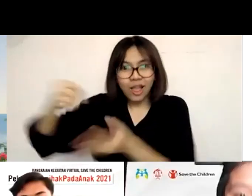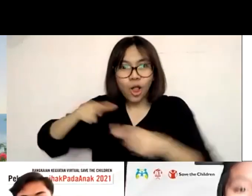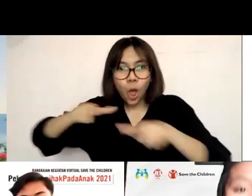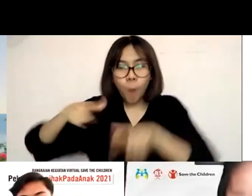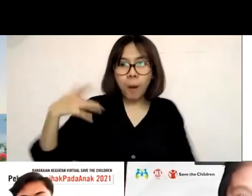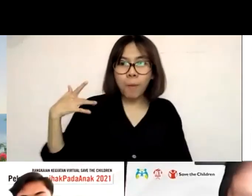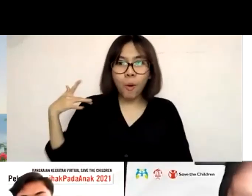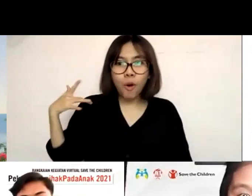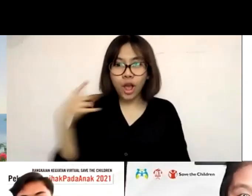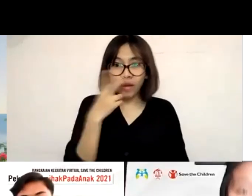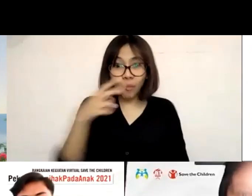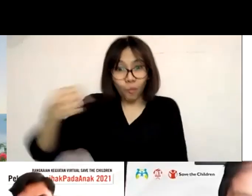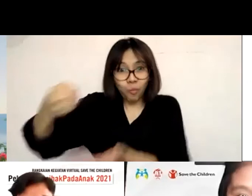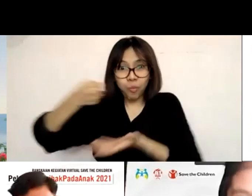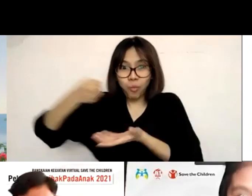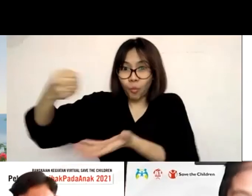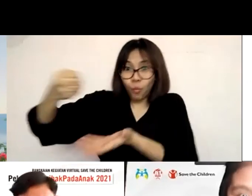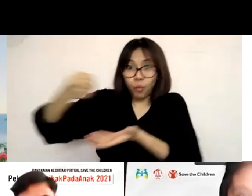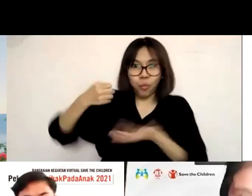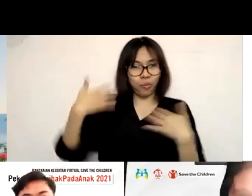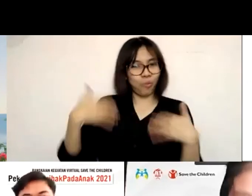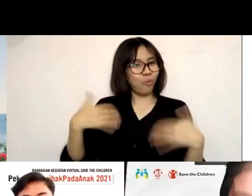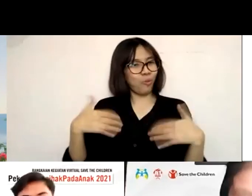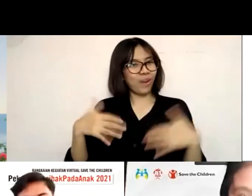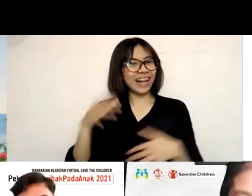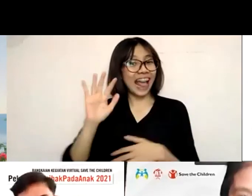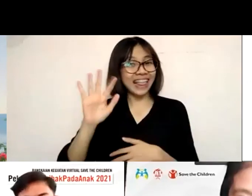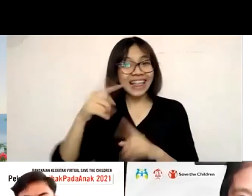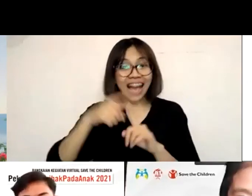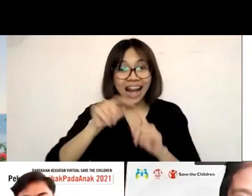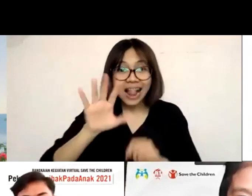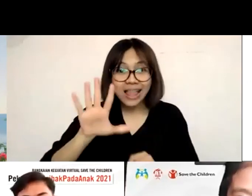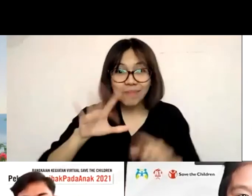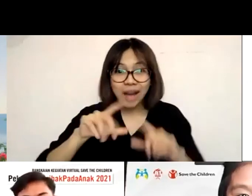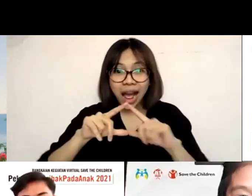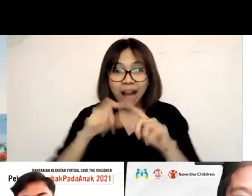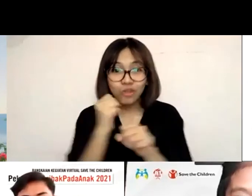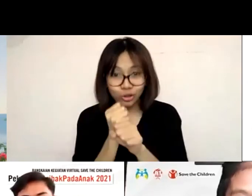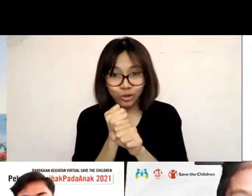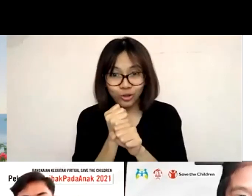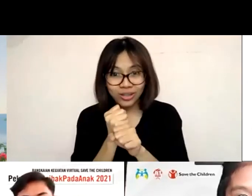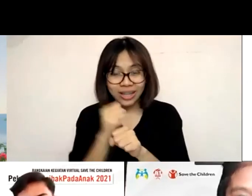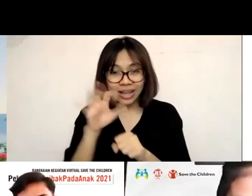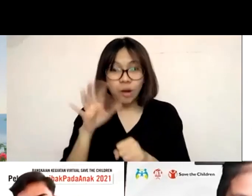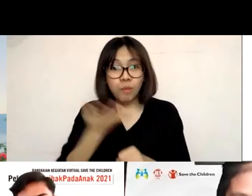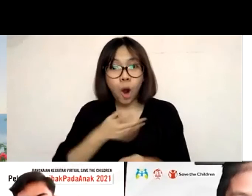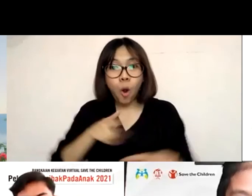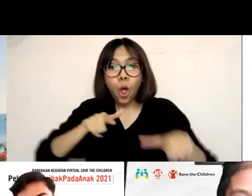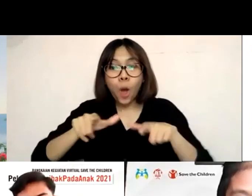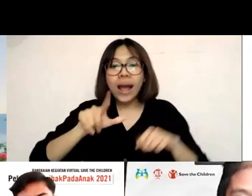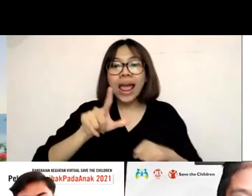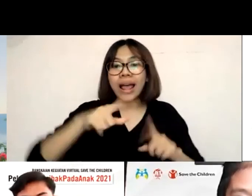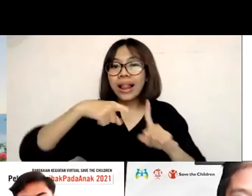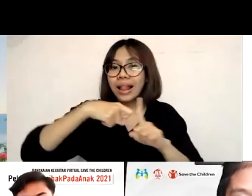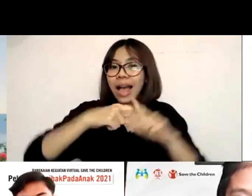Kota Bandung. Dan tanggal 5 nanti, 5 Agustus ya, akan mengikuti lomba LKSN Duta SLB